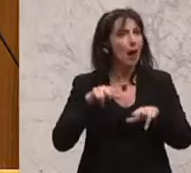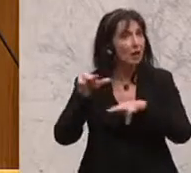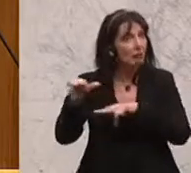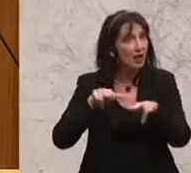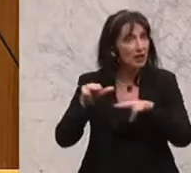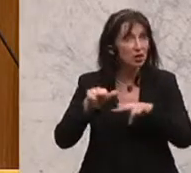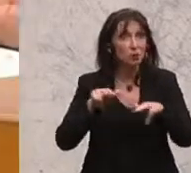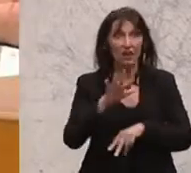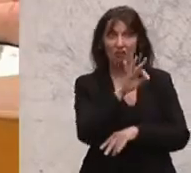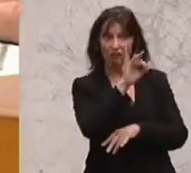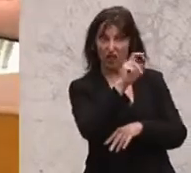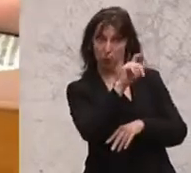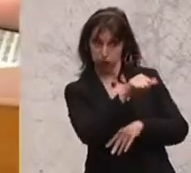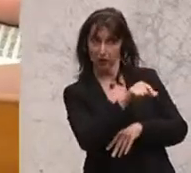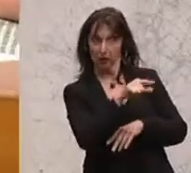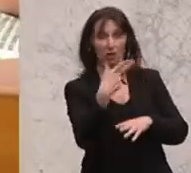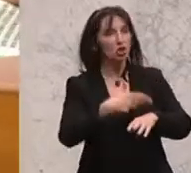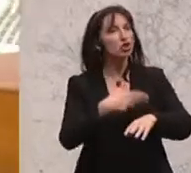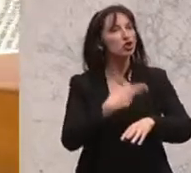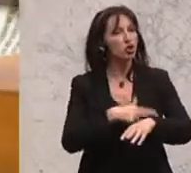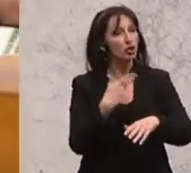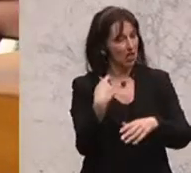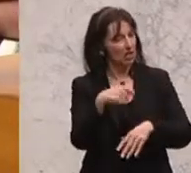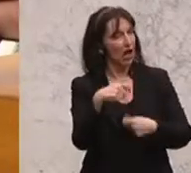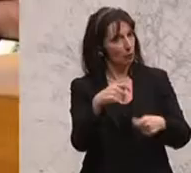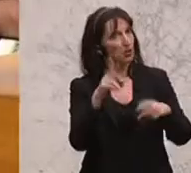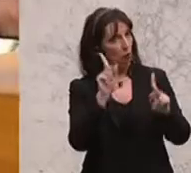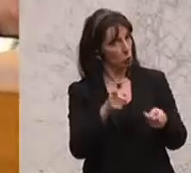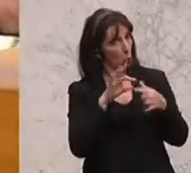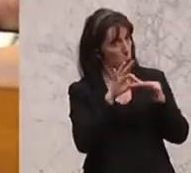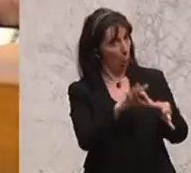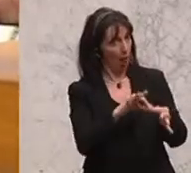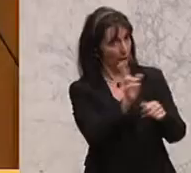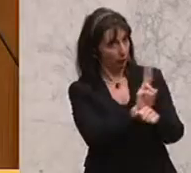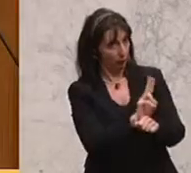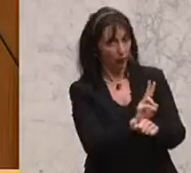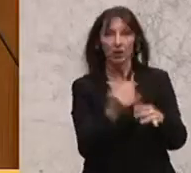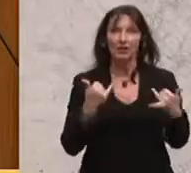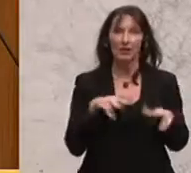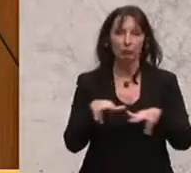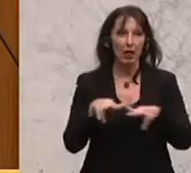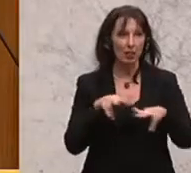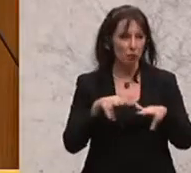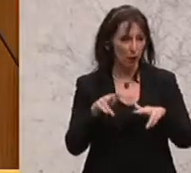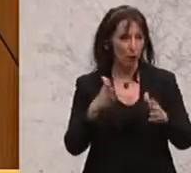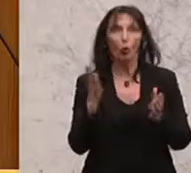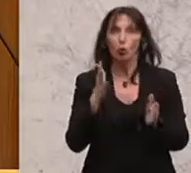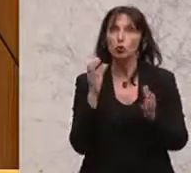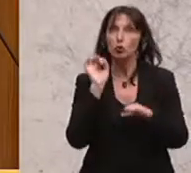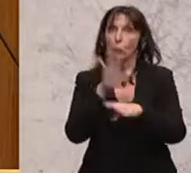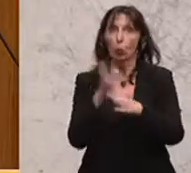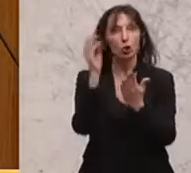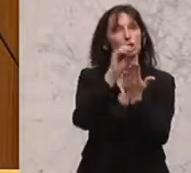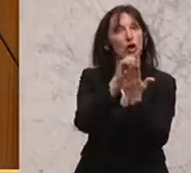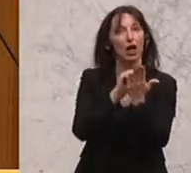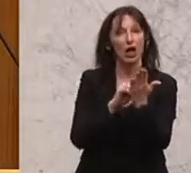Bankmanagement mit der FinPAC, die unser Staatskapital dort treuhänderisch verwalten soll, ein Managementgespräch führt. Das ist Gott sei Dank verachtet und protokolliert worden. Da geht